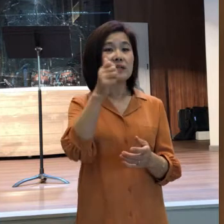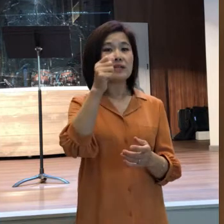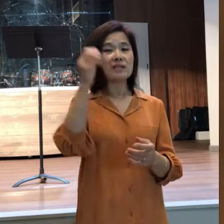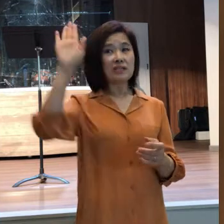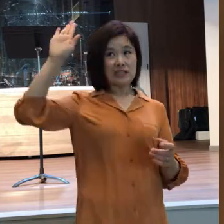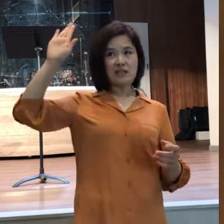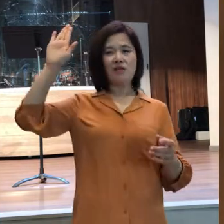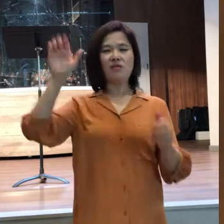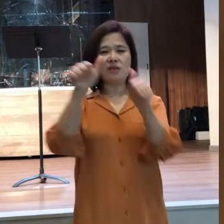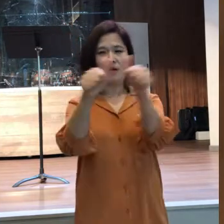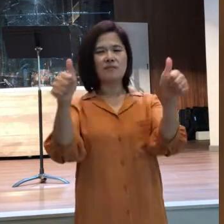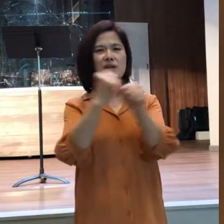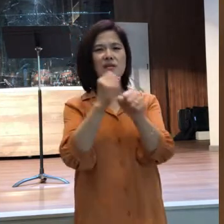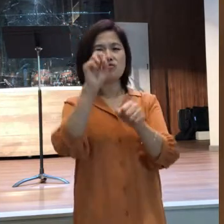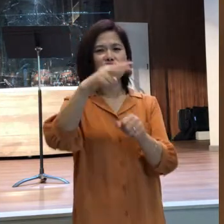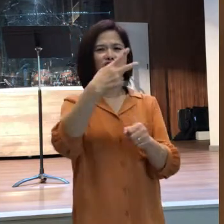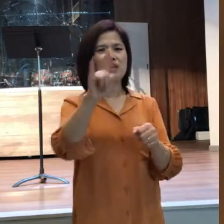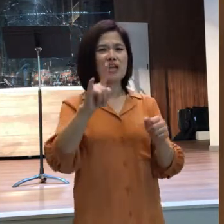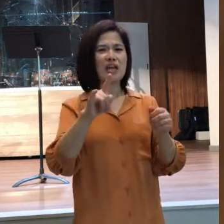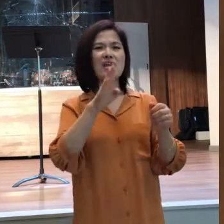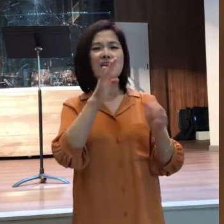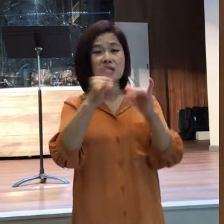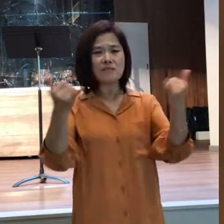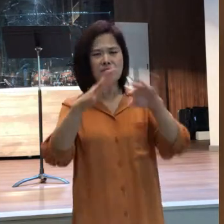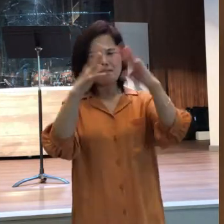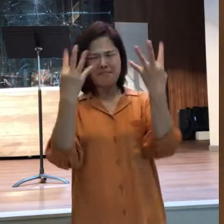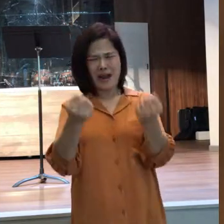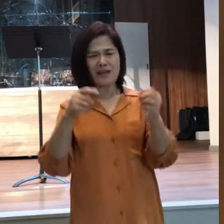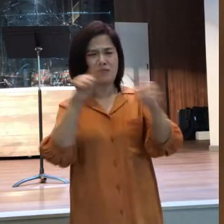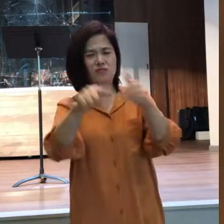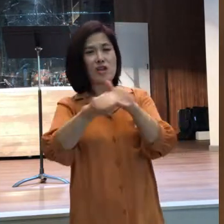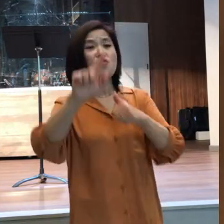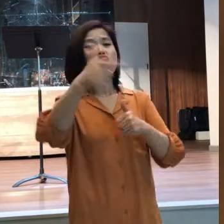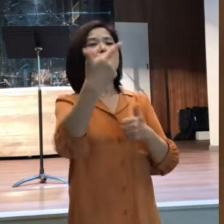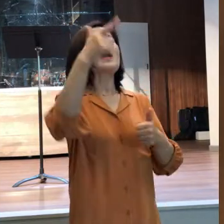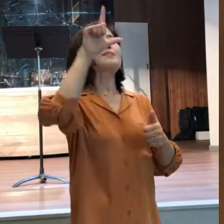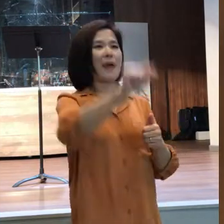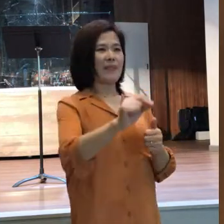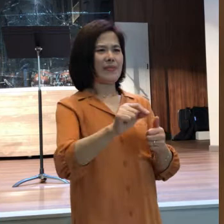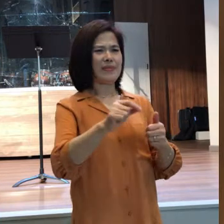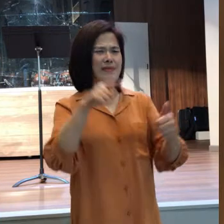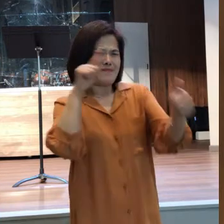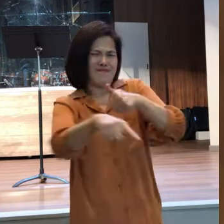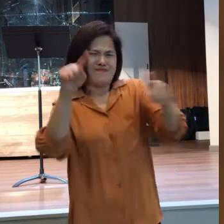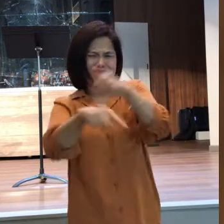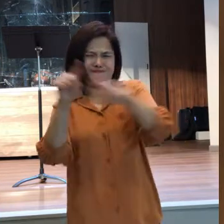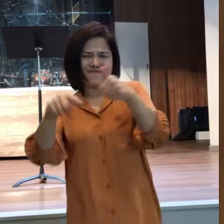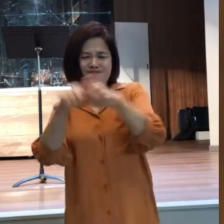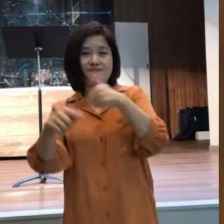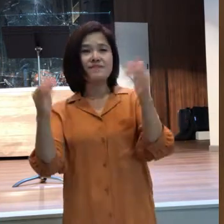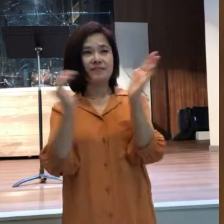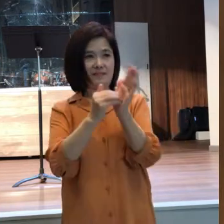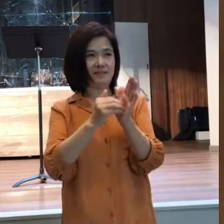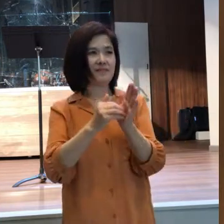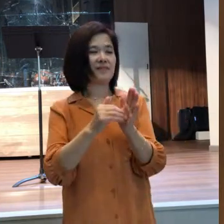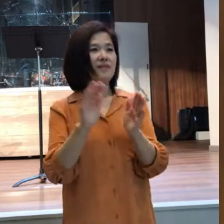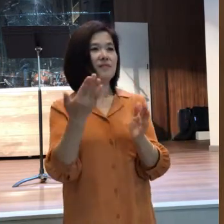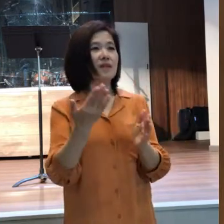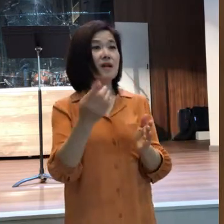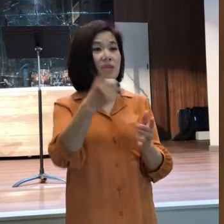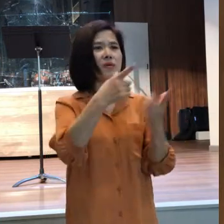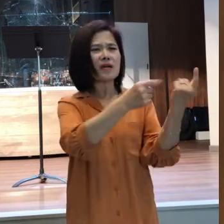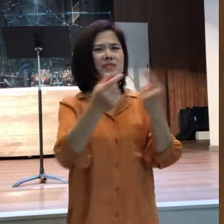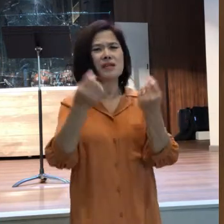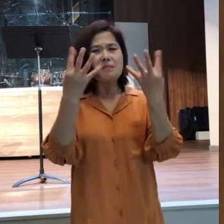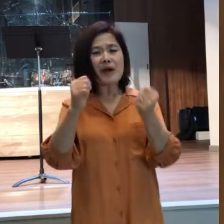히틀러는 유태인들을 무참히 학살하였습니다. 무려 600만 명을 무자비하게 살해했습니다.